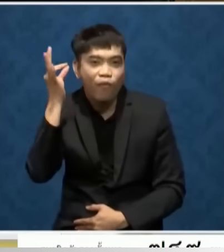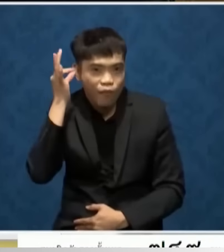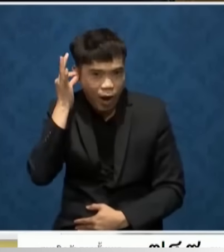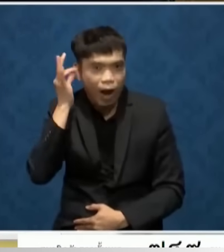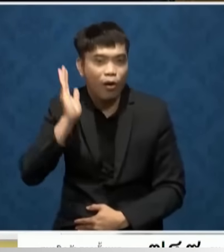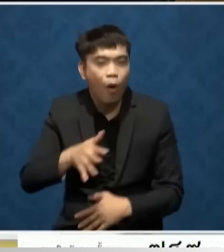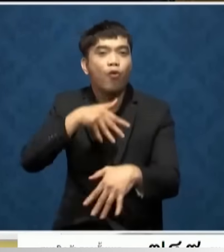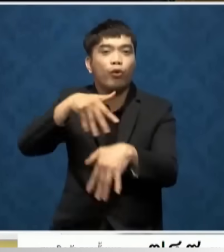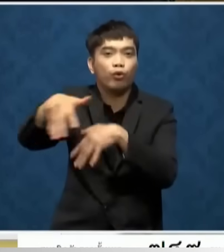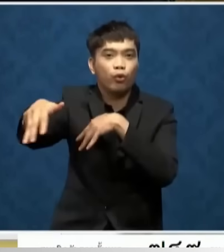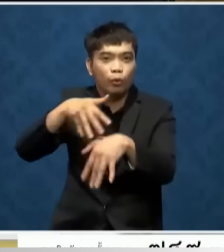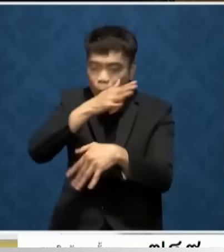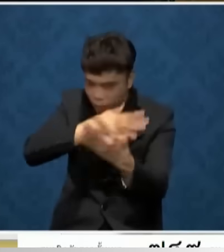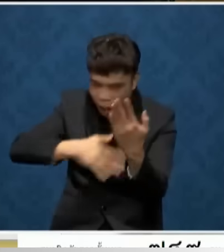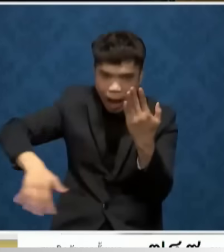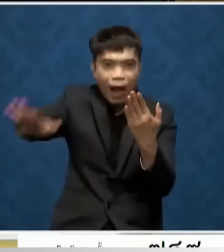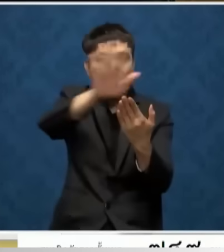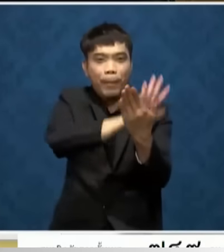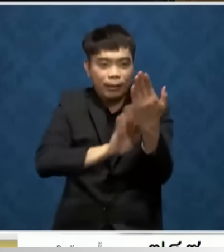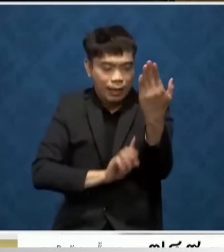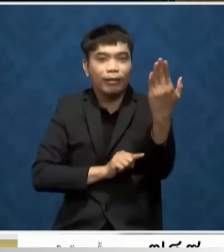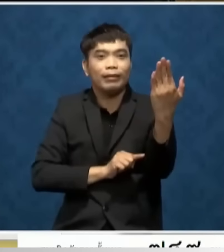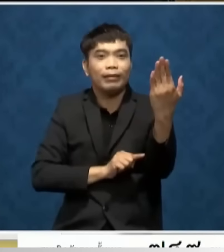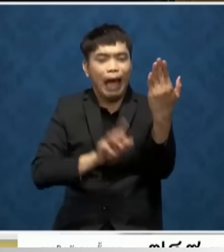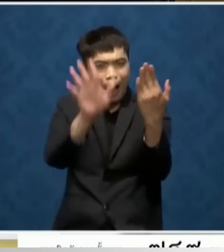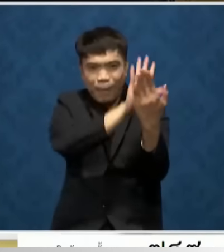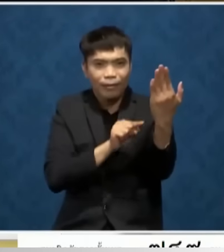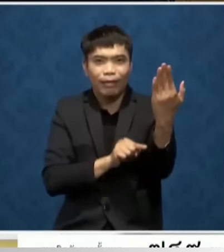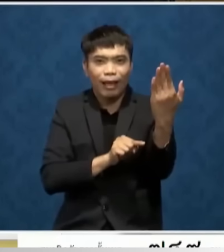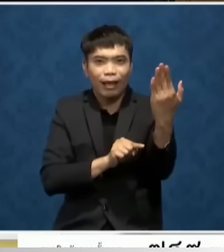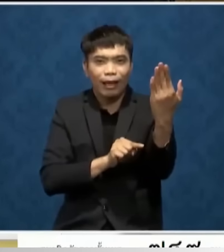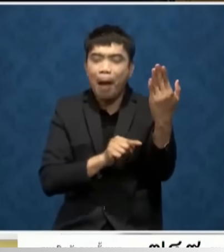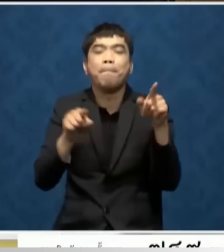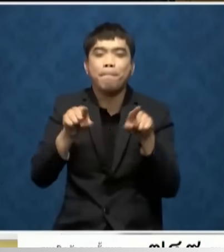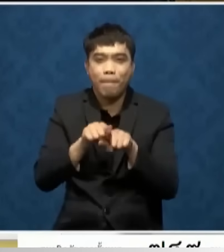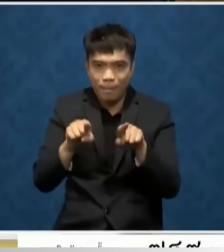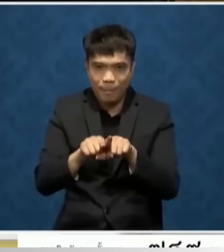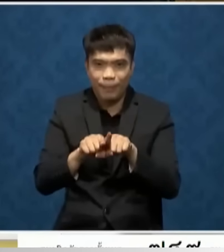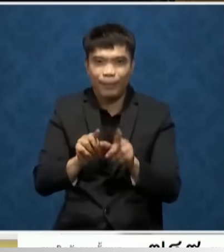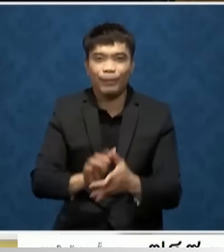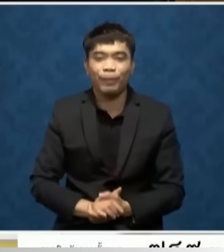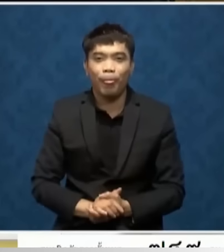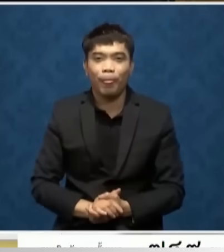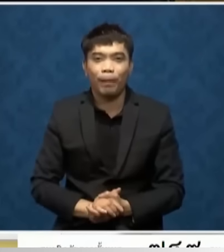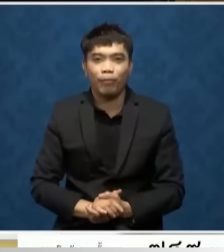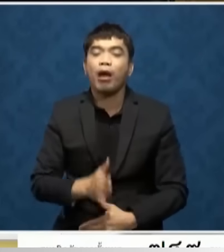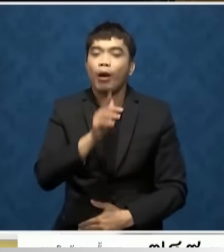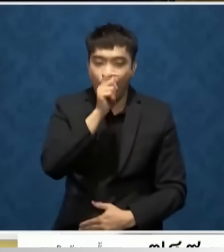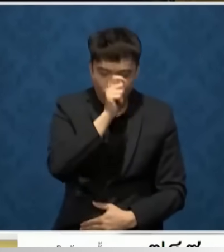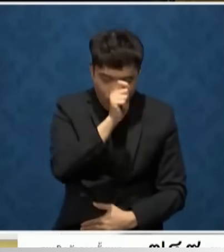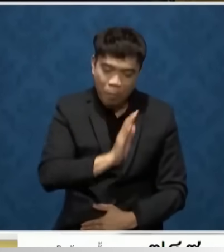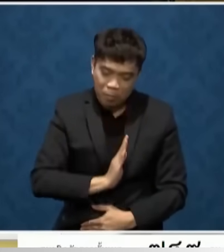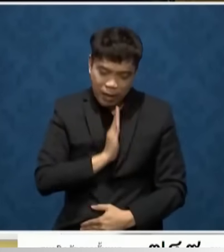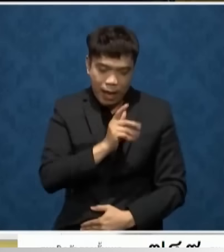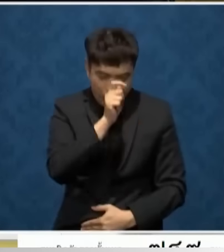ของประชาชนทั้งประเทศประกอบการพิจารณาด้วยเช่นกันผมเคารพและเกียรติท่